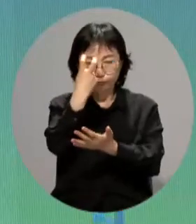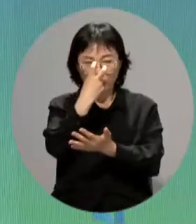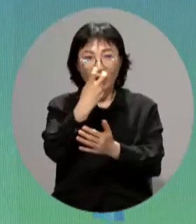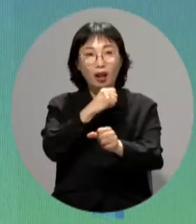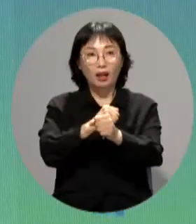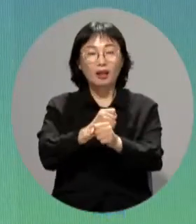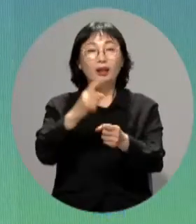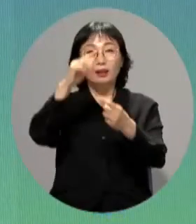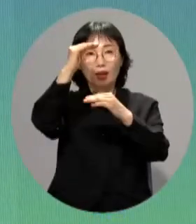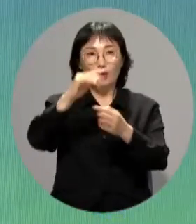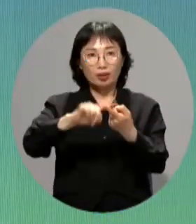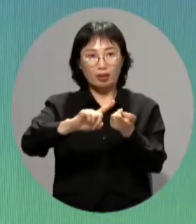주장하고 있습니다